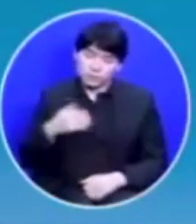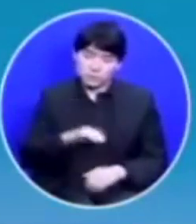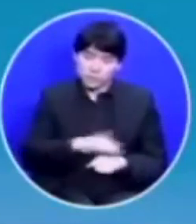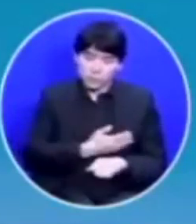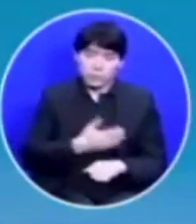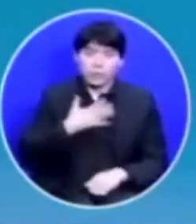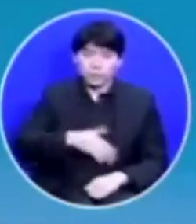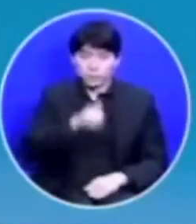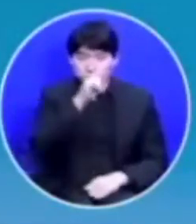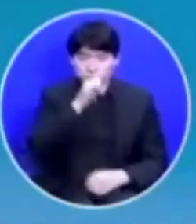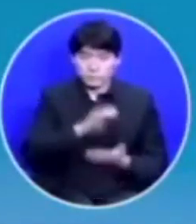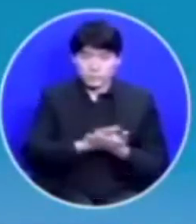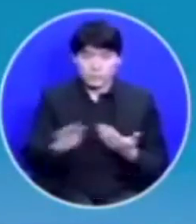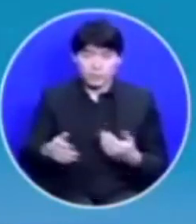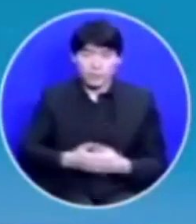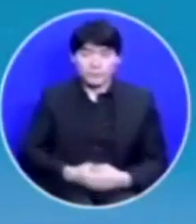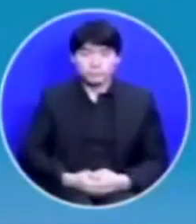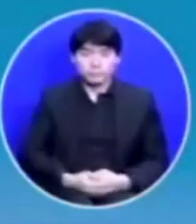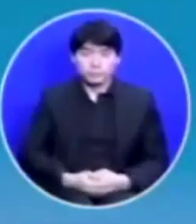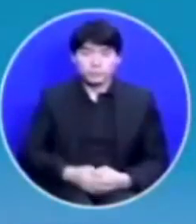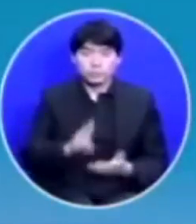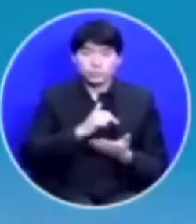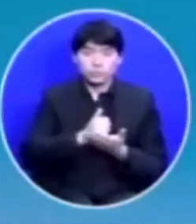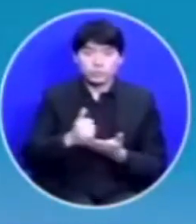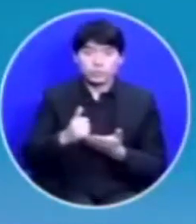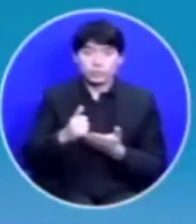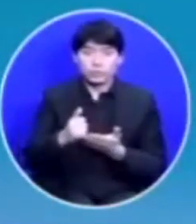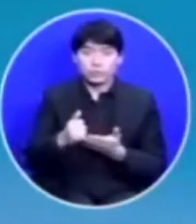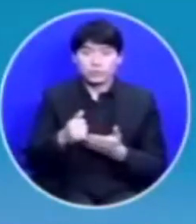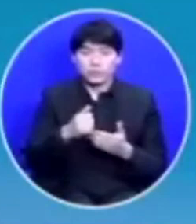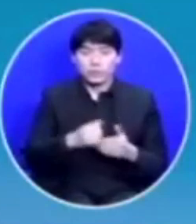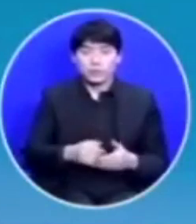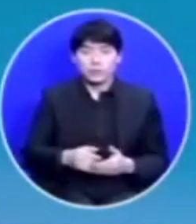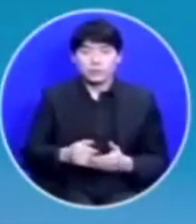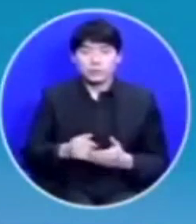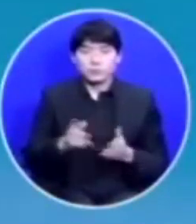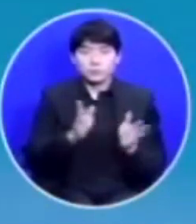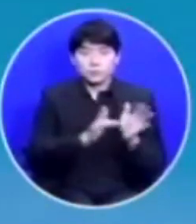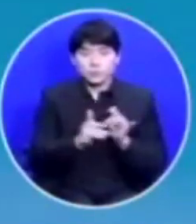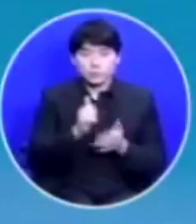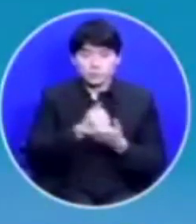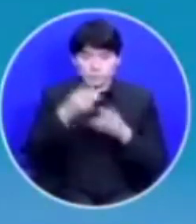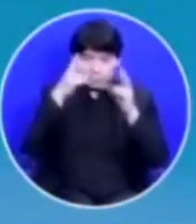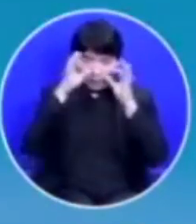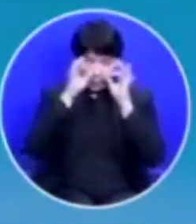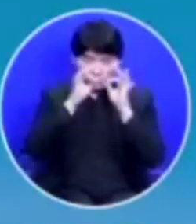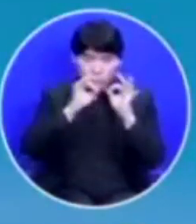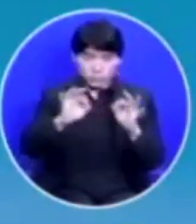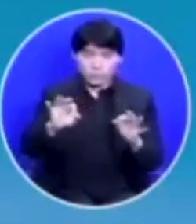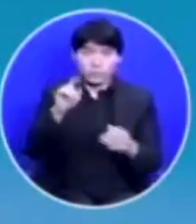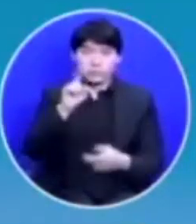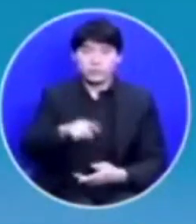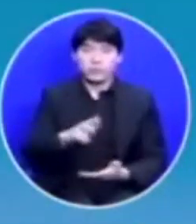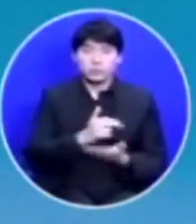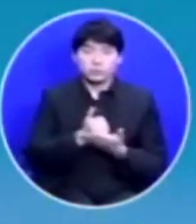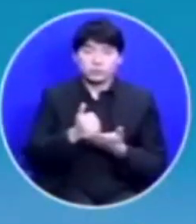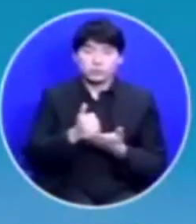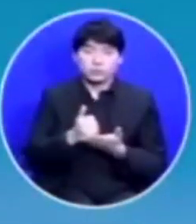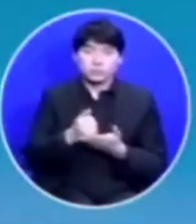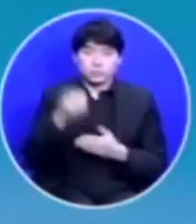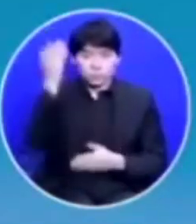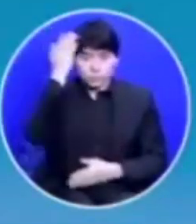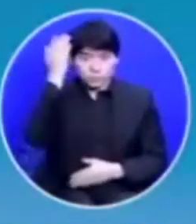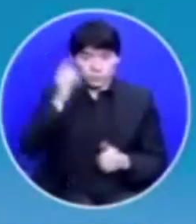교양과 훈계로 가르치는 것은 예수님을 정말 바라보는 것입니다 우리와 함께 계시는 그 예수님을 바라보면서